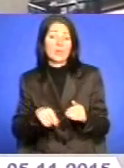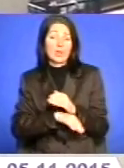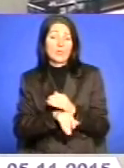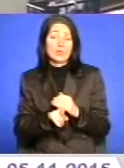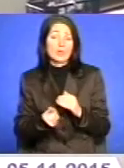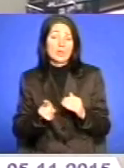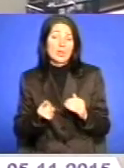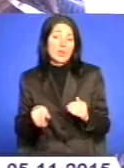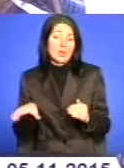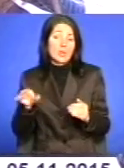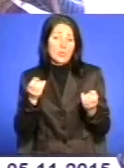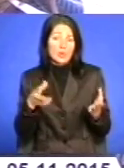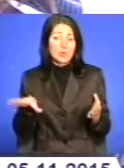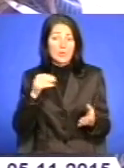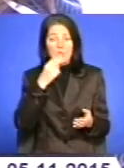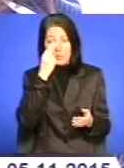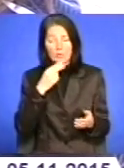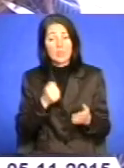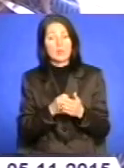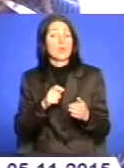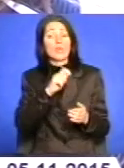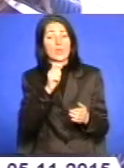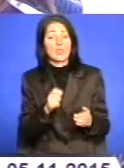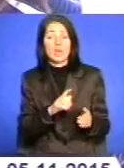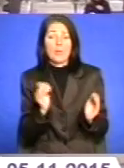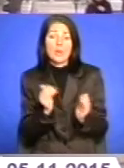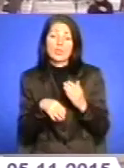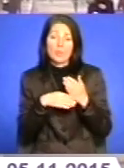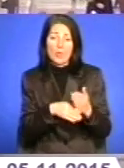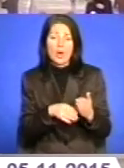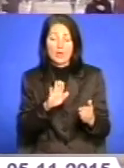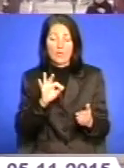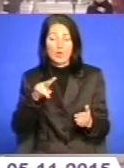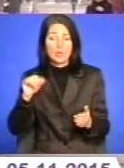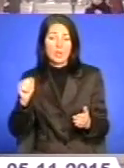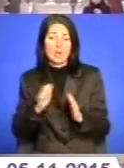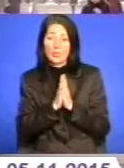менше допомагають. Тож волонтери просять не бути байдужими і дбати про наших захисників.